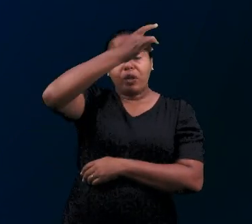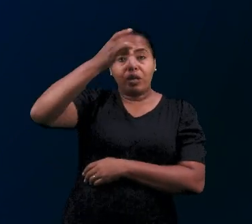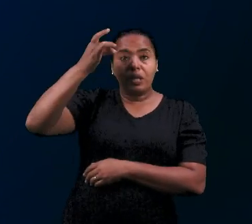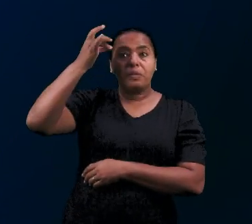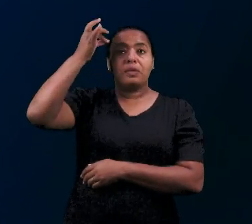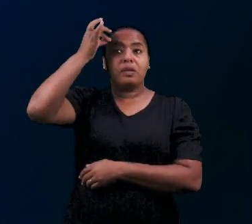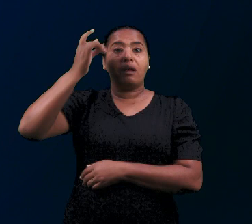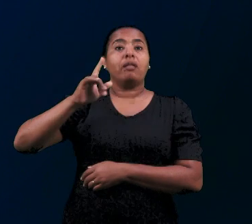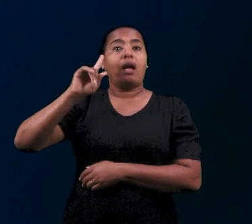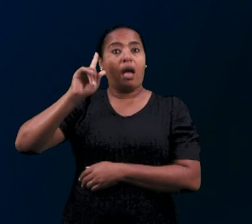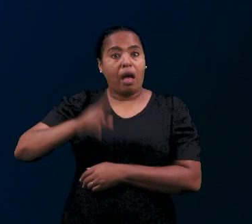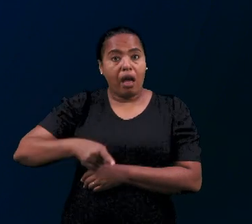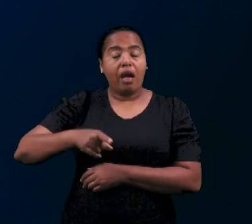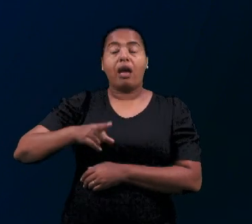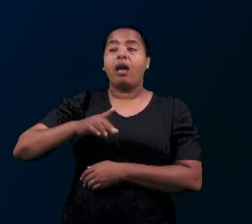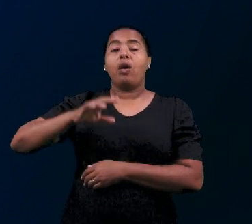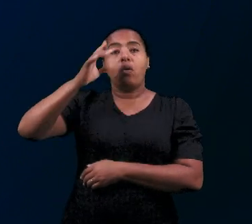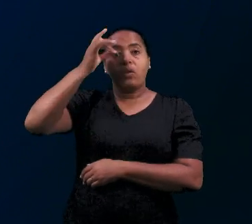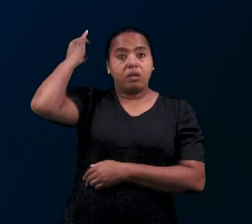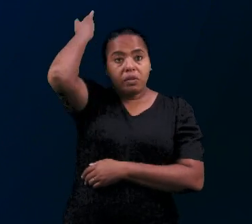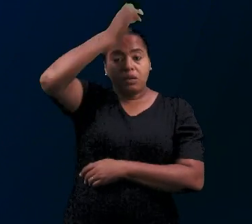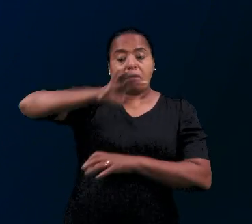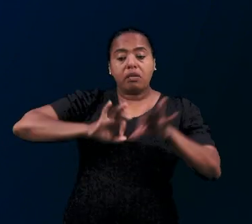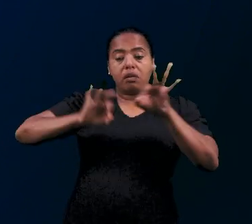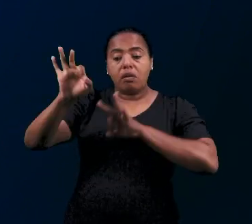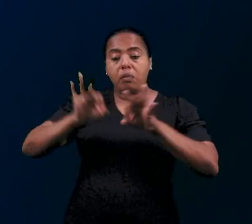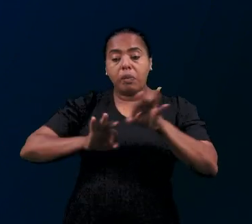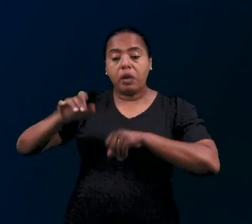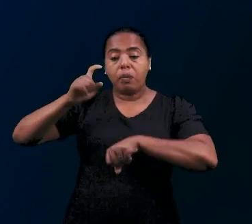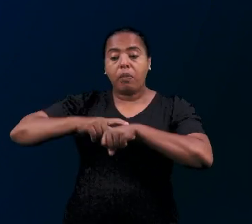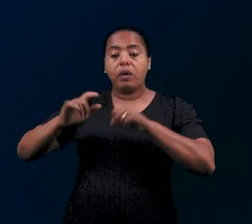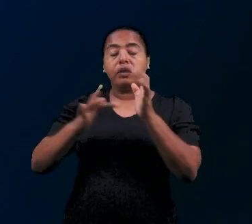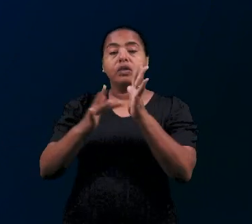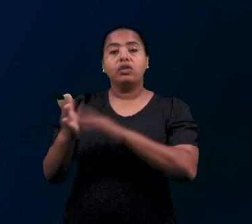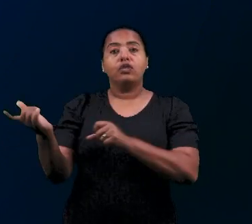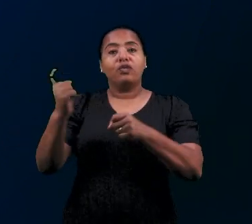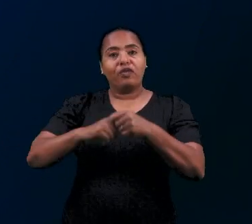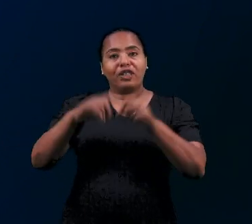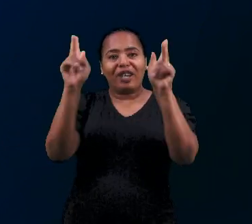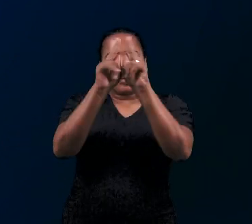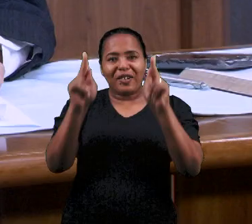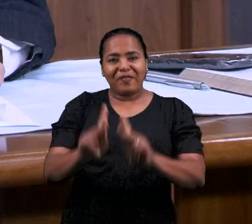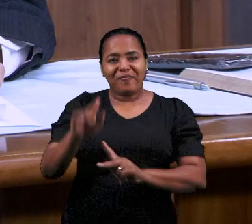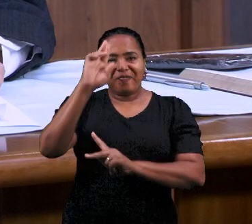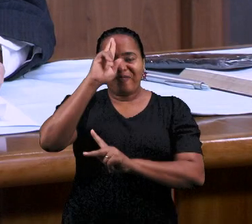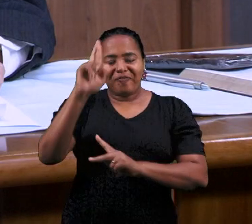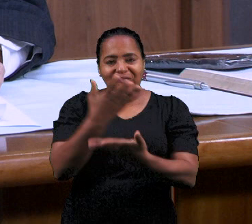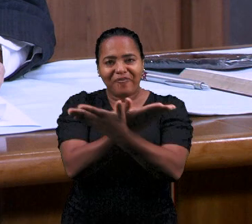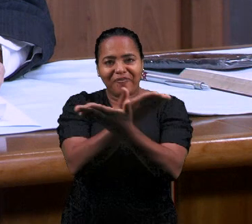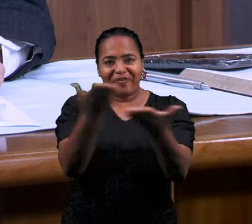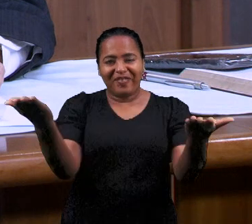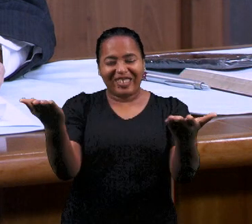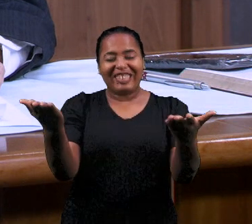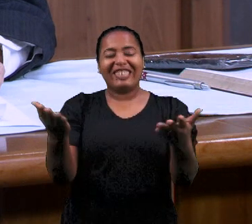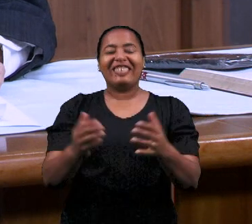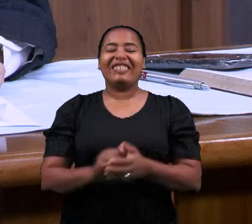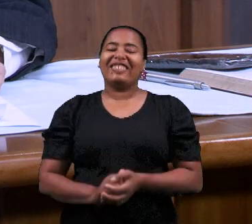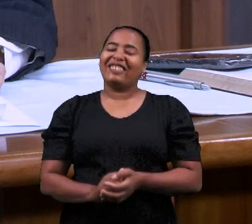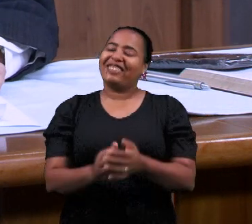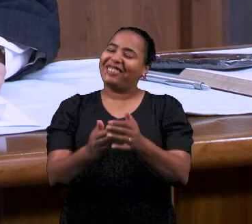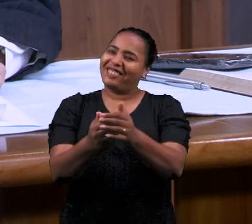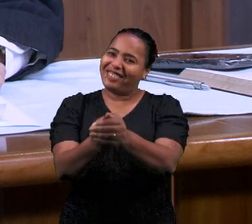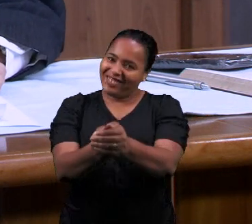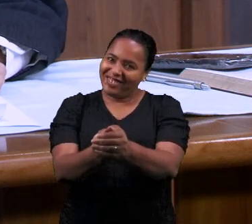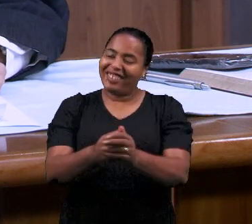La réponse, c'est au Saint-Esprit, parce que c'est lui qui nous prépare pour le retour du Seigneur